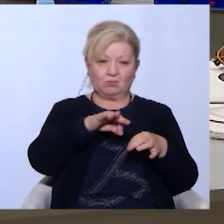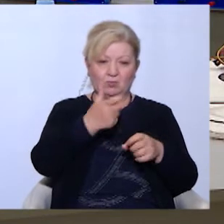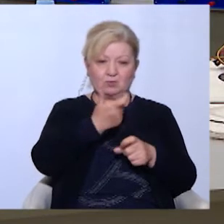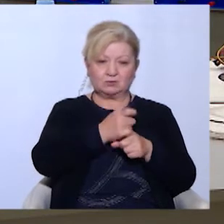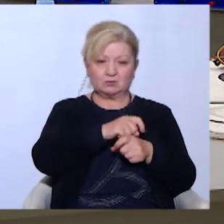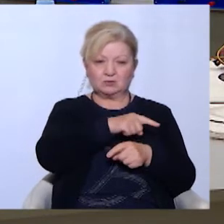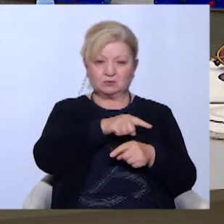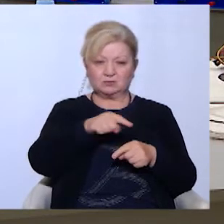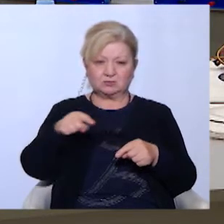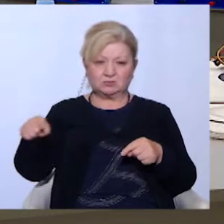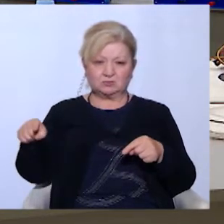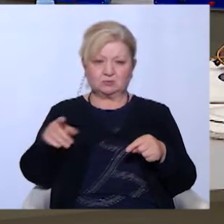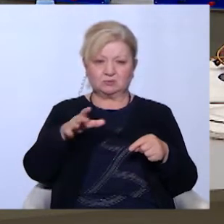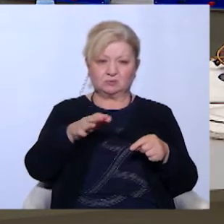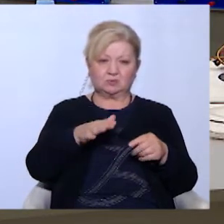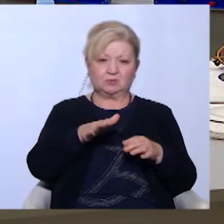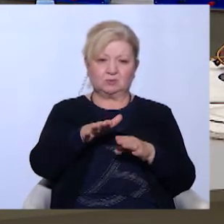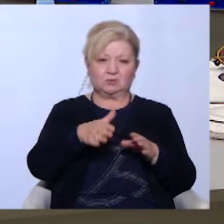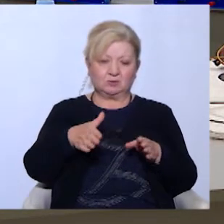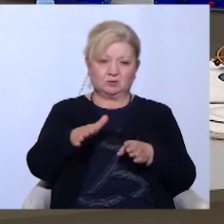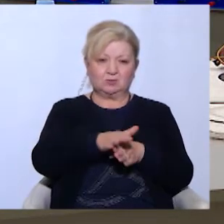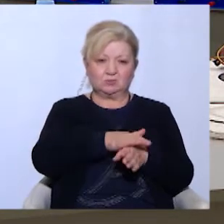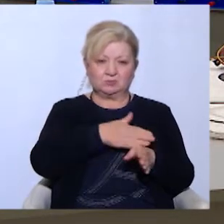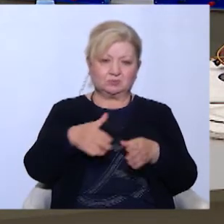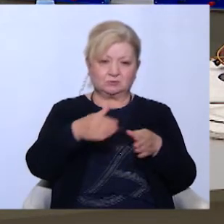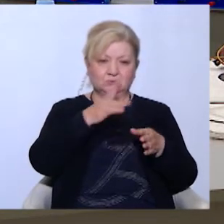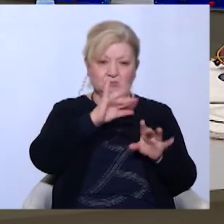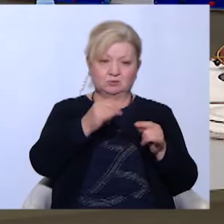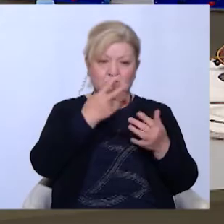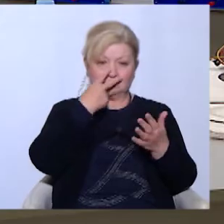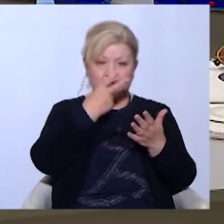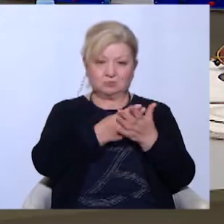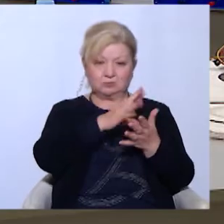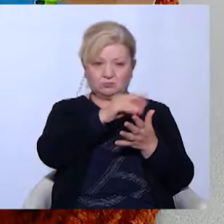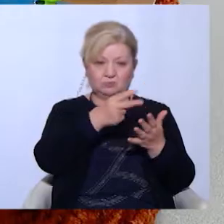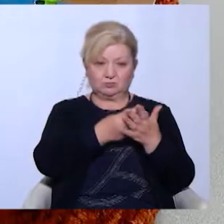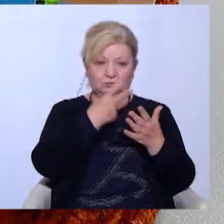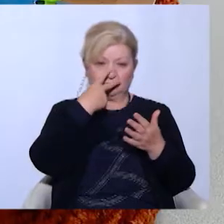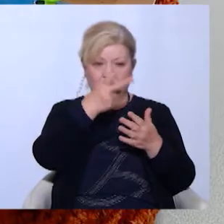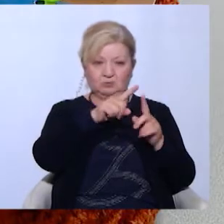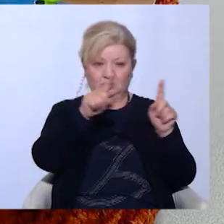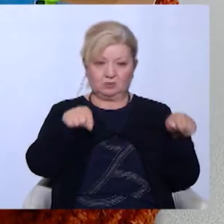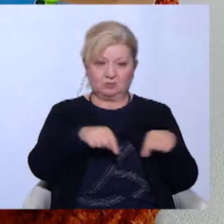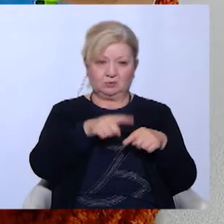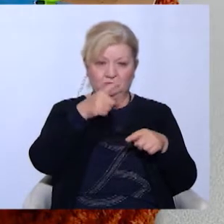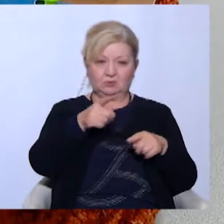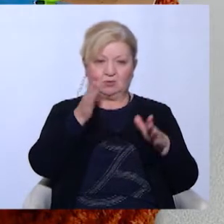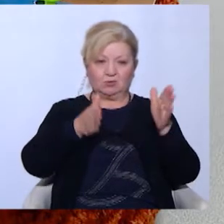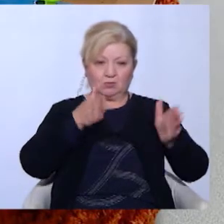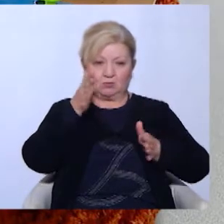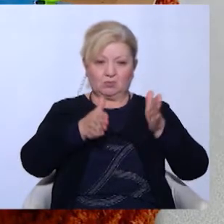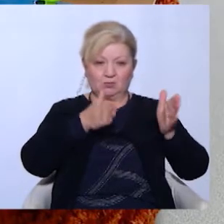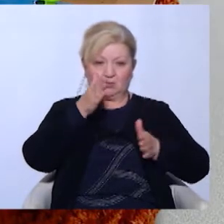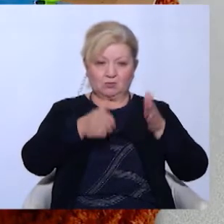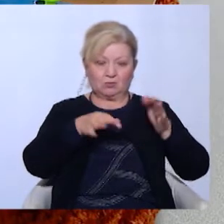პროექტზე და ძალიან გრძელი გზა. აი ახლა ამ რობოტს რამდე ხანში, რომელსაც ახლა ხედავთ, აი რამდენი ხანია ეს ჩანს ეკრანზე, ეს